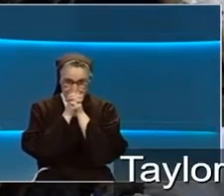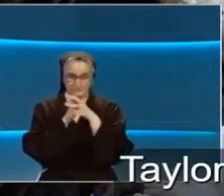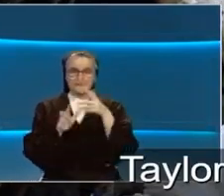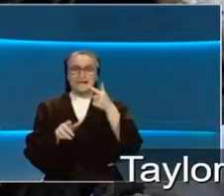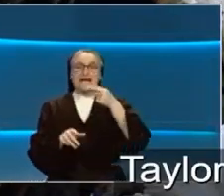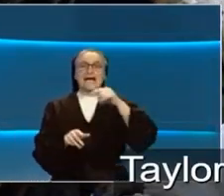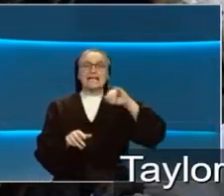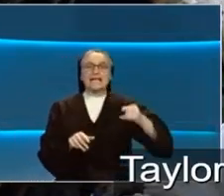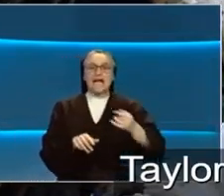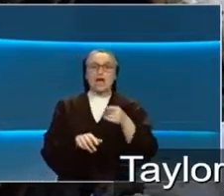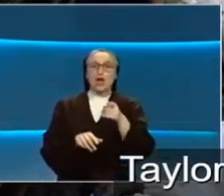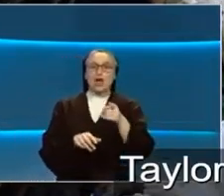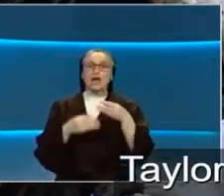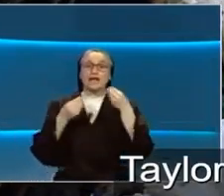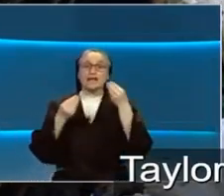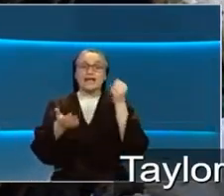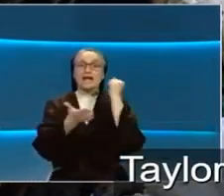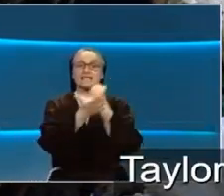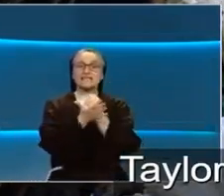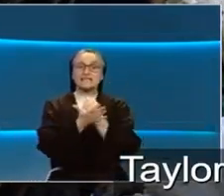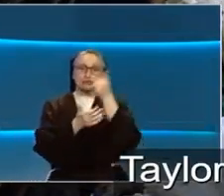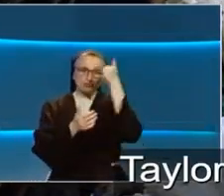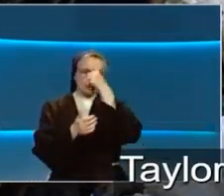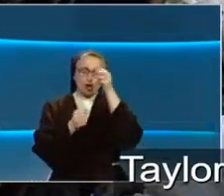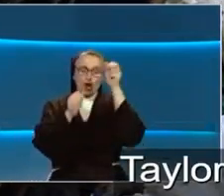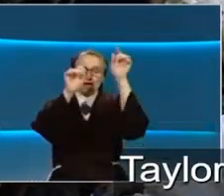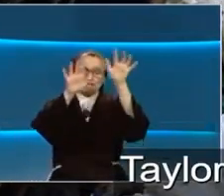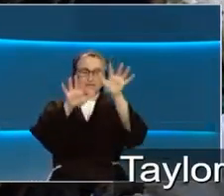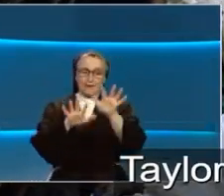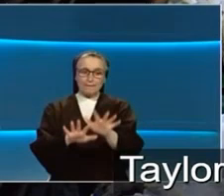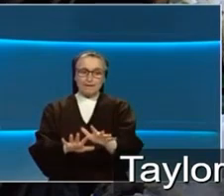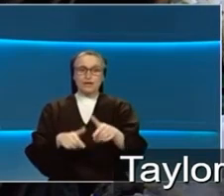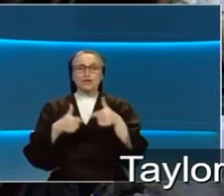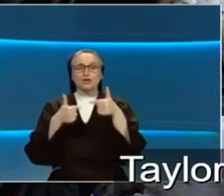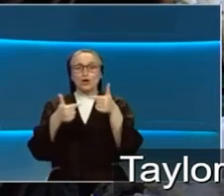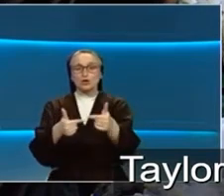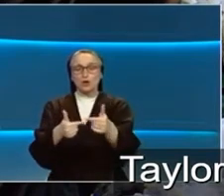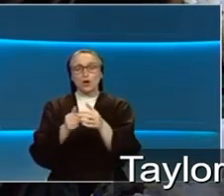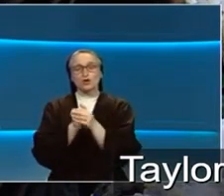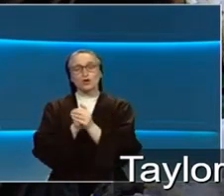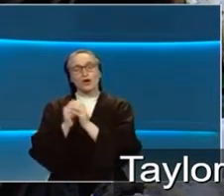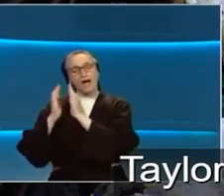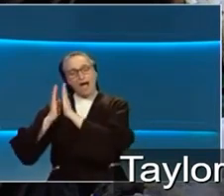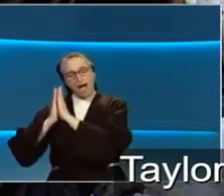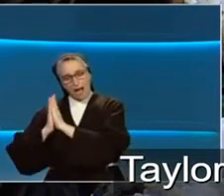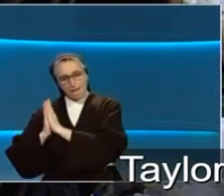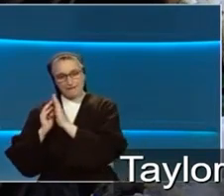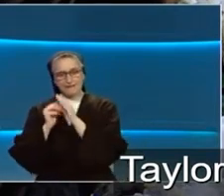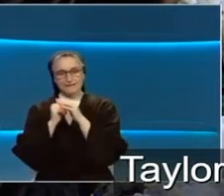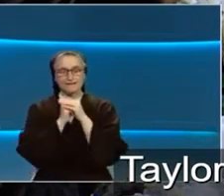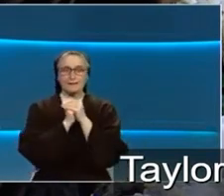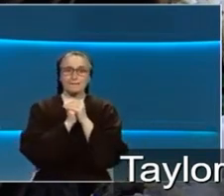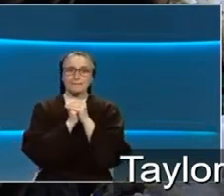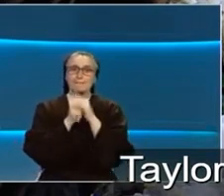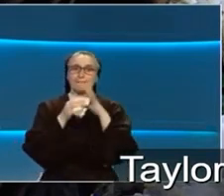Taylor, ricevi il sigillo dello Spirito Santo che ti è dato in dono. Amen. La pace sia